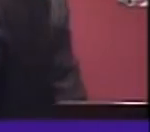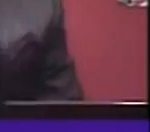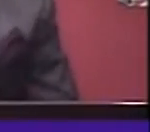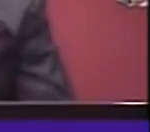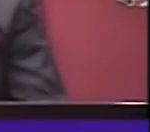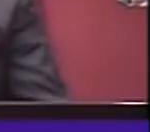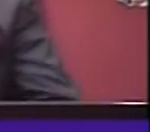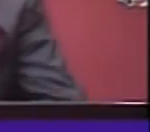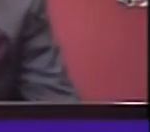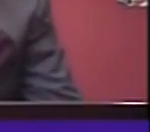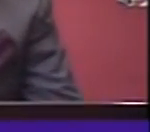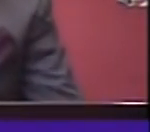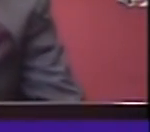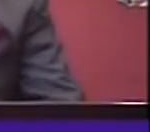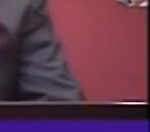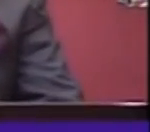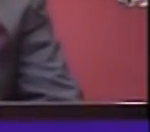Mheshimiwa wajumbe,